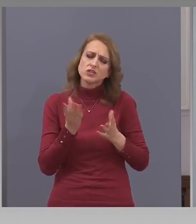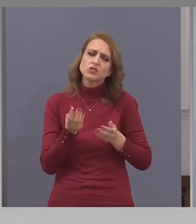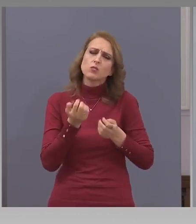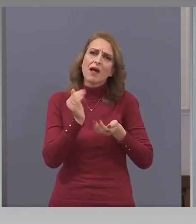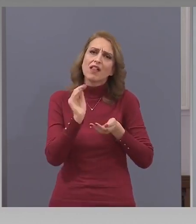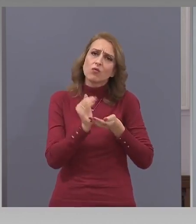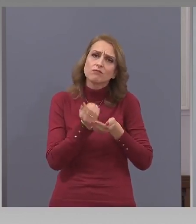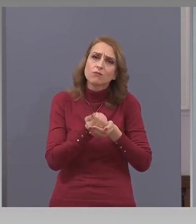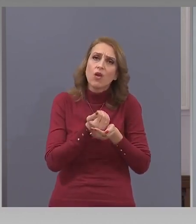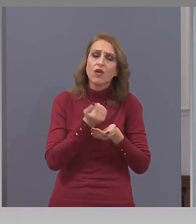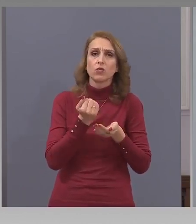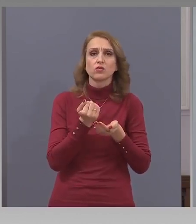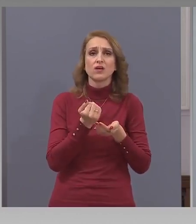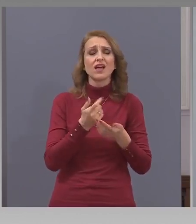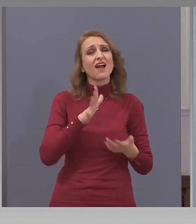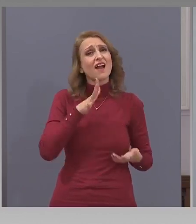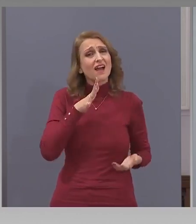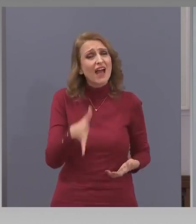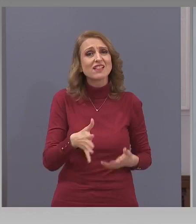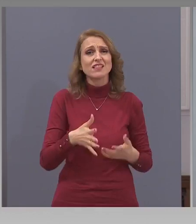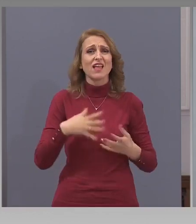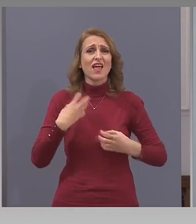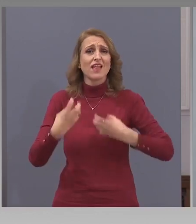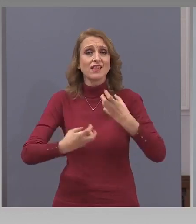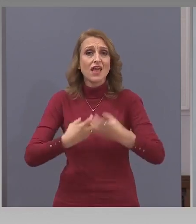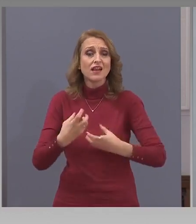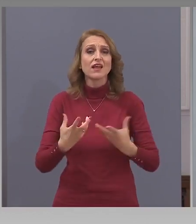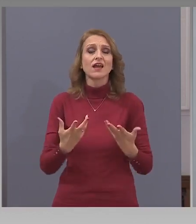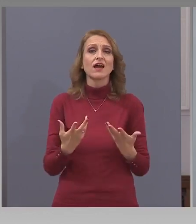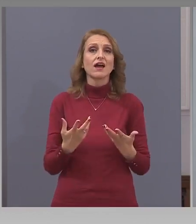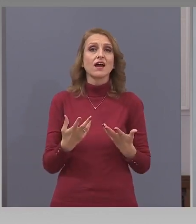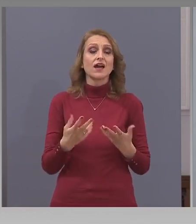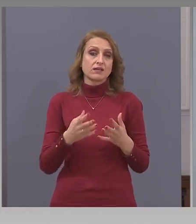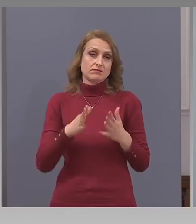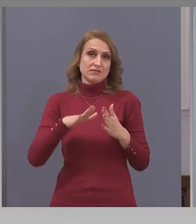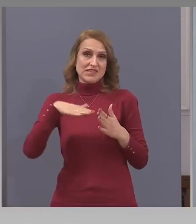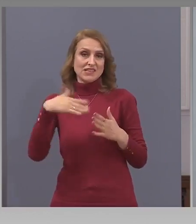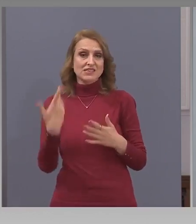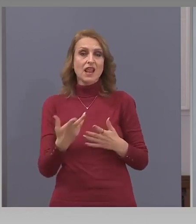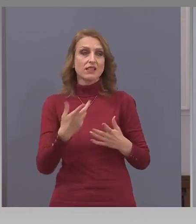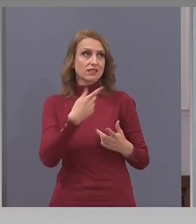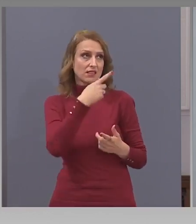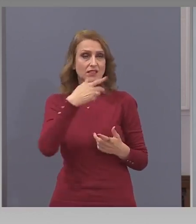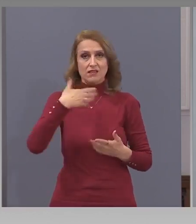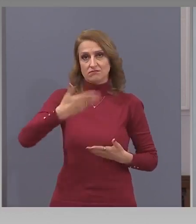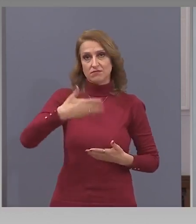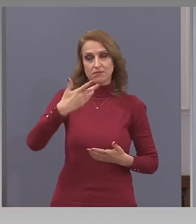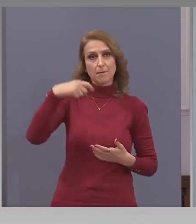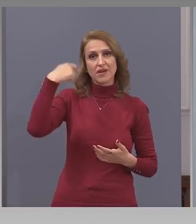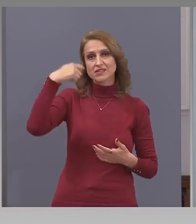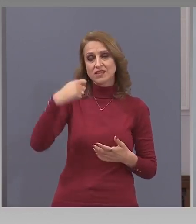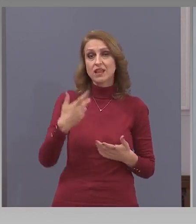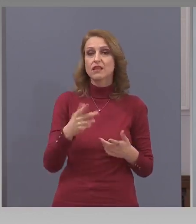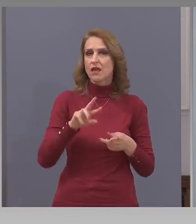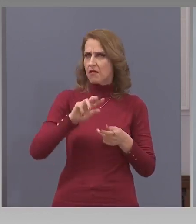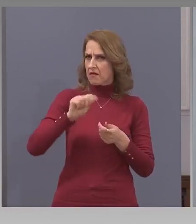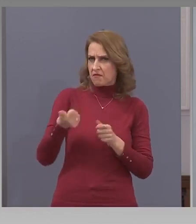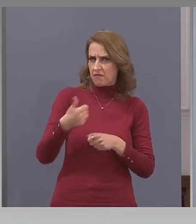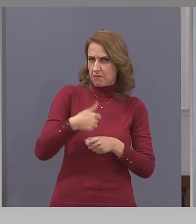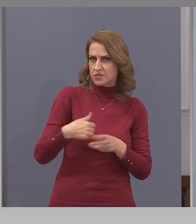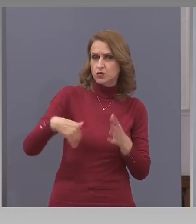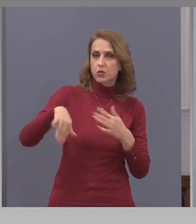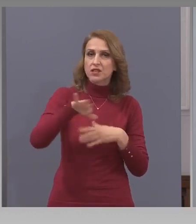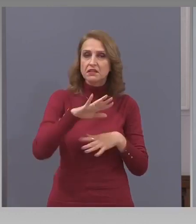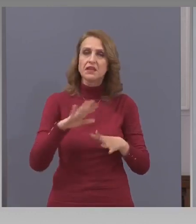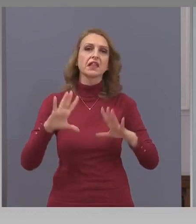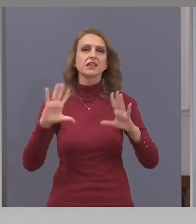много гадна негативна енергия, която след изказването на президента, сега и аз го правя. Вместо ние да започваме само